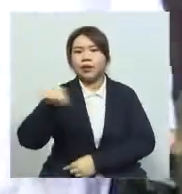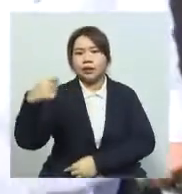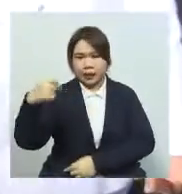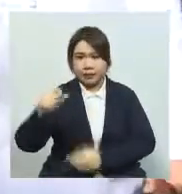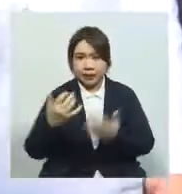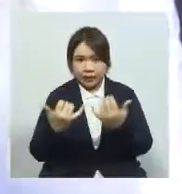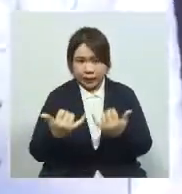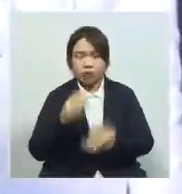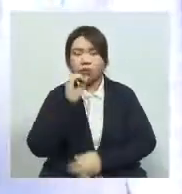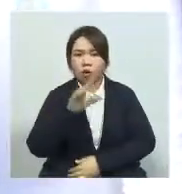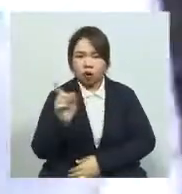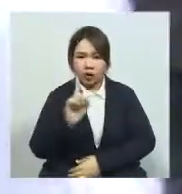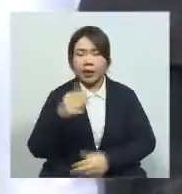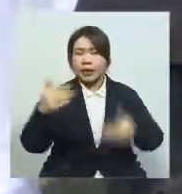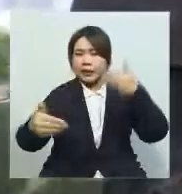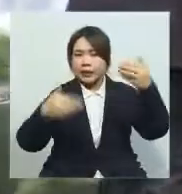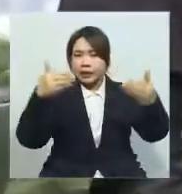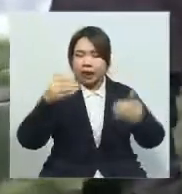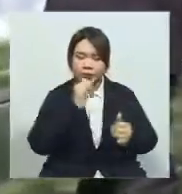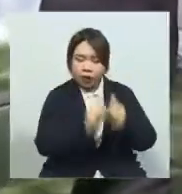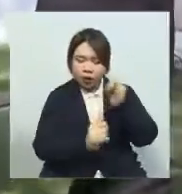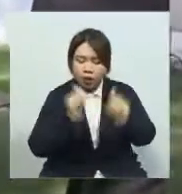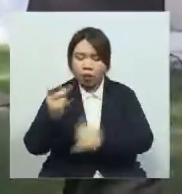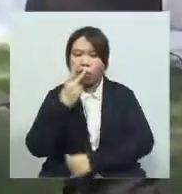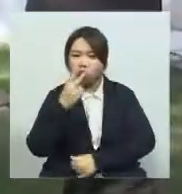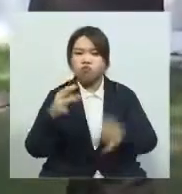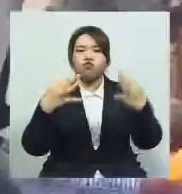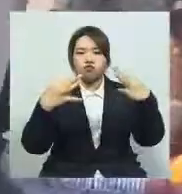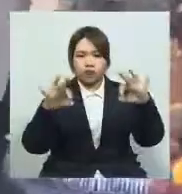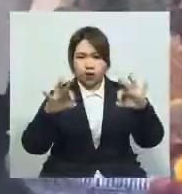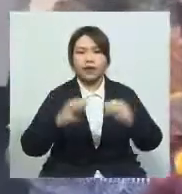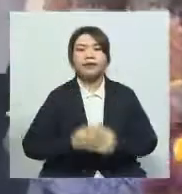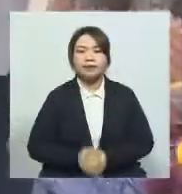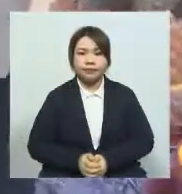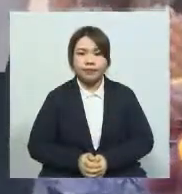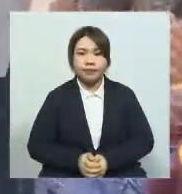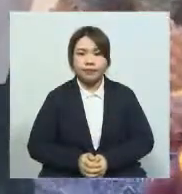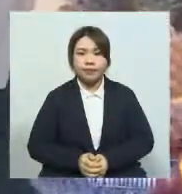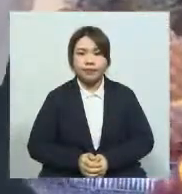ย้ำอีกครั้งนะคะกิจกรรมทั้งหมดสามารถเข้าชมและเข้าร่วมได้ฟรีทั้งหมดค่ะ